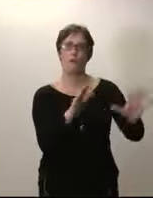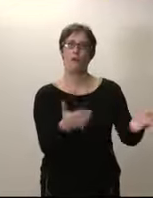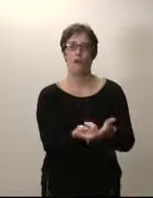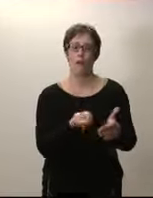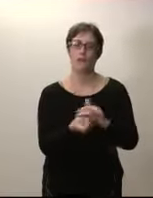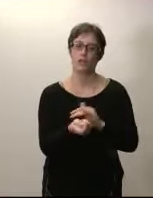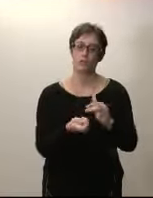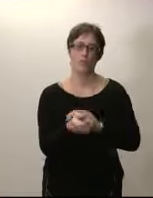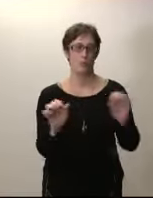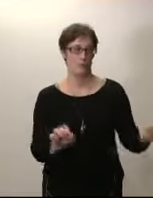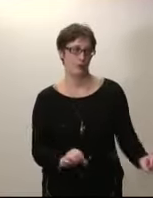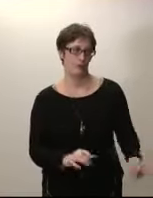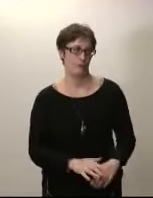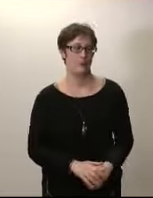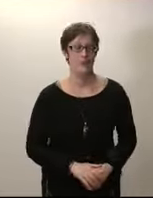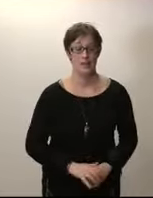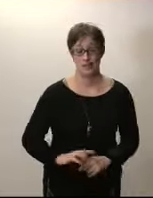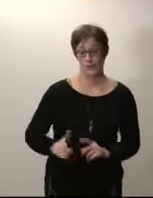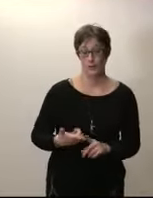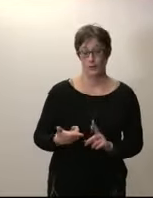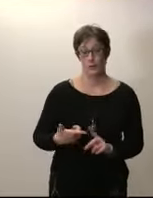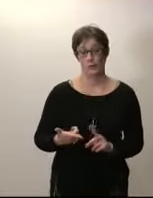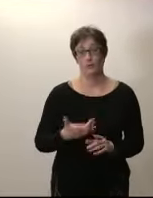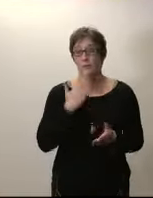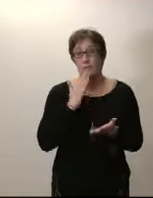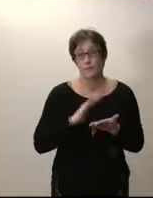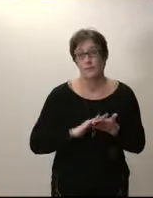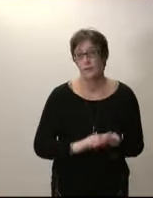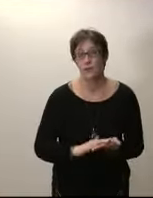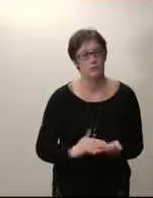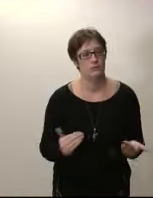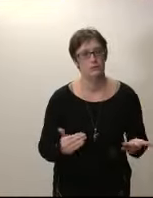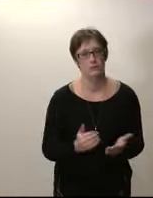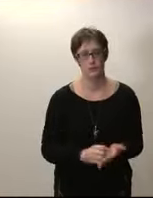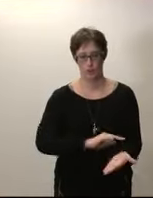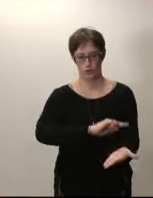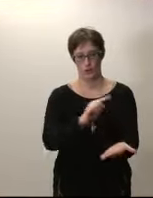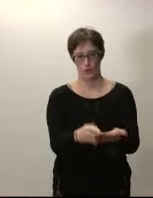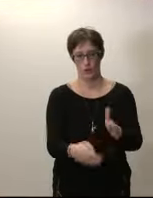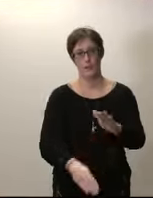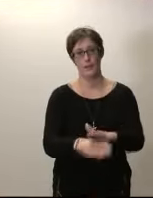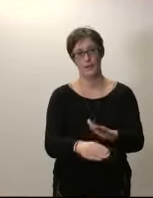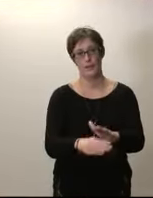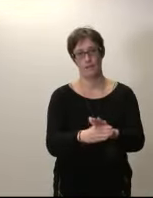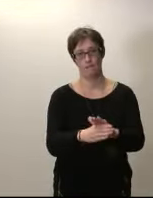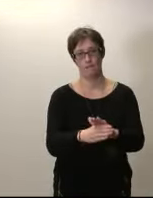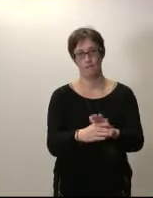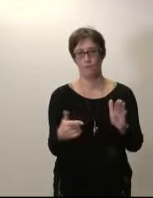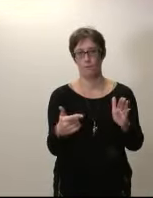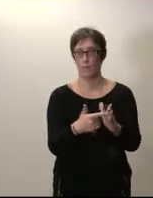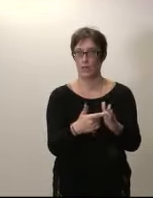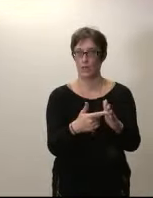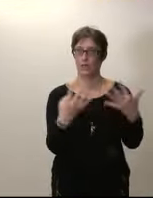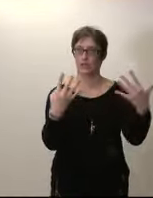Je prends le pari qu'au budget primitif 2019, celui que vous nous ferez voter au mois